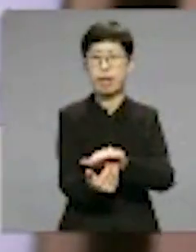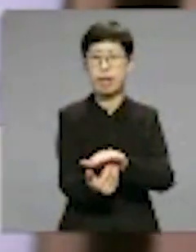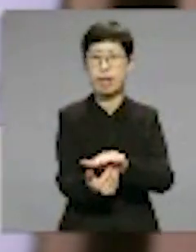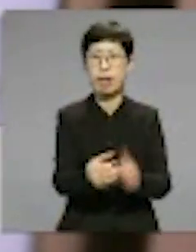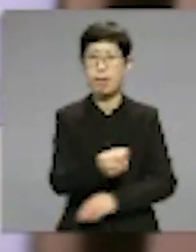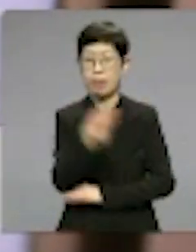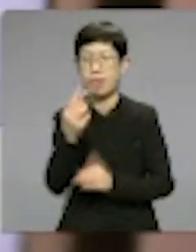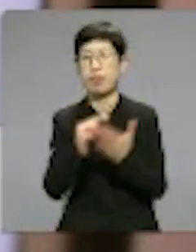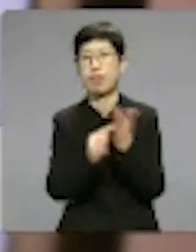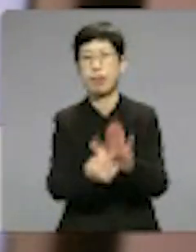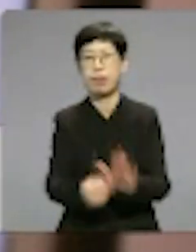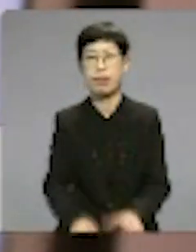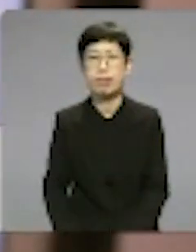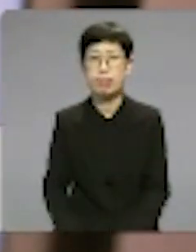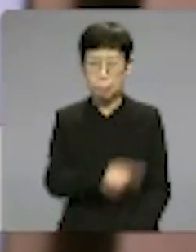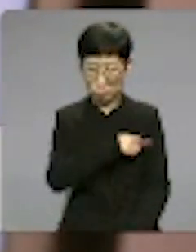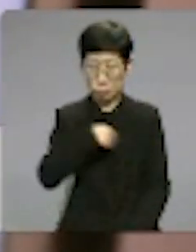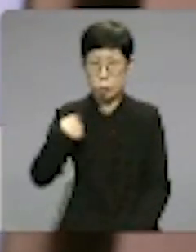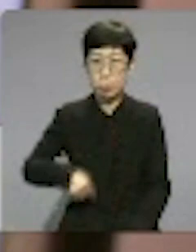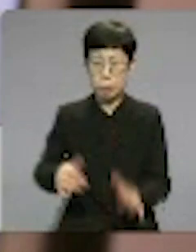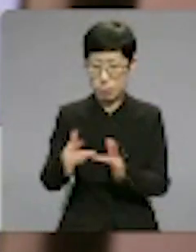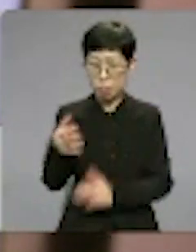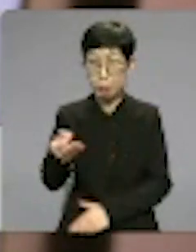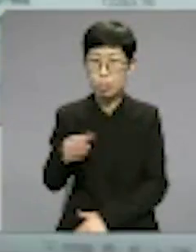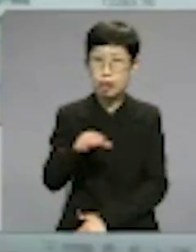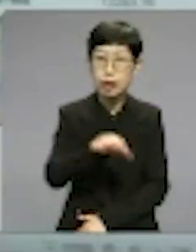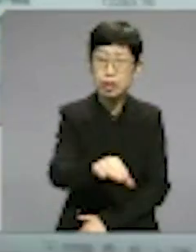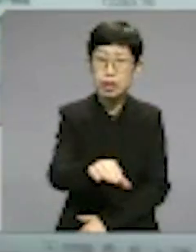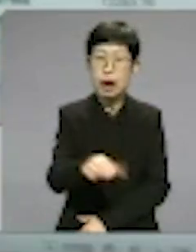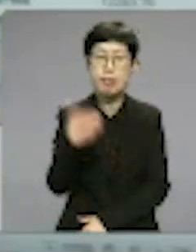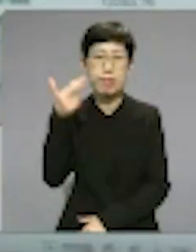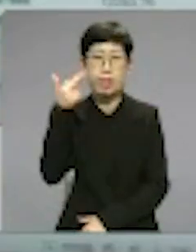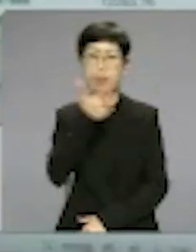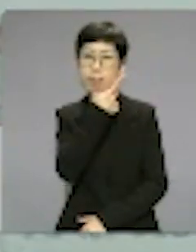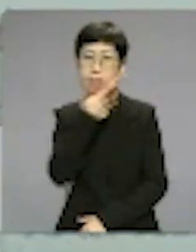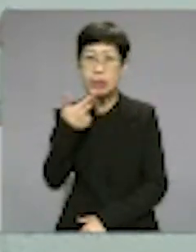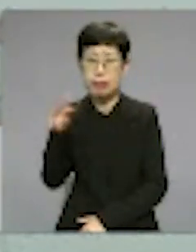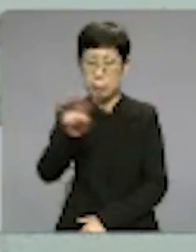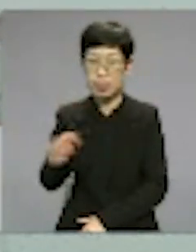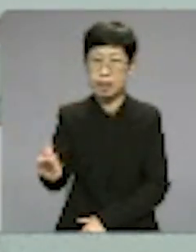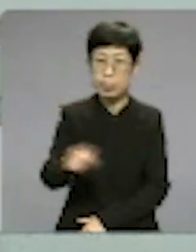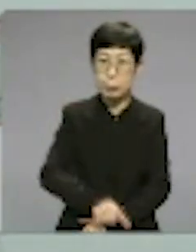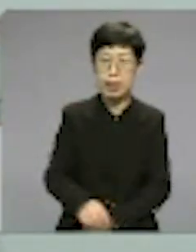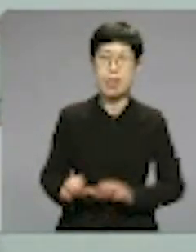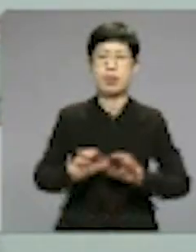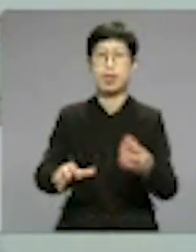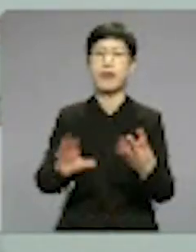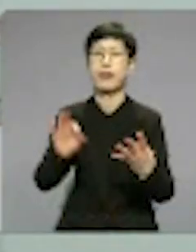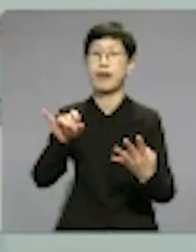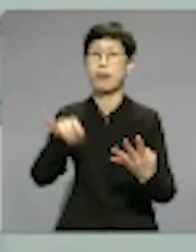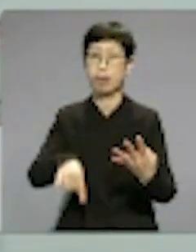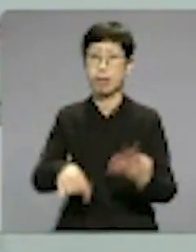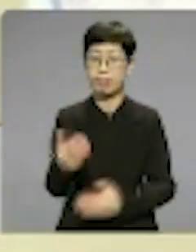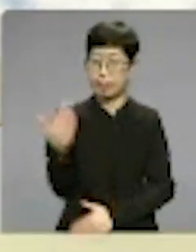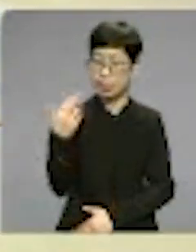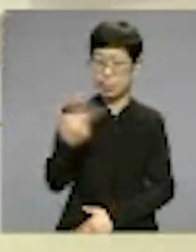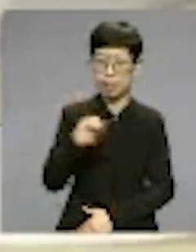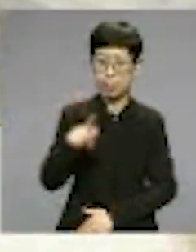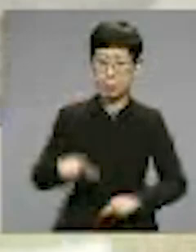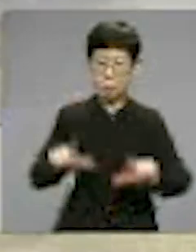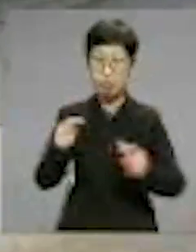보도가 나왔습니다 중국 가상화폐 투자 규모는 미국 영국 베트남에 이어 세계 사위로 종전